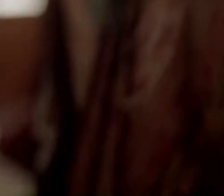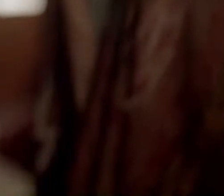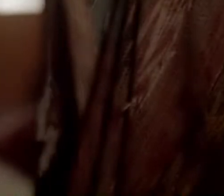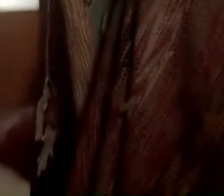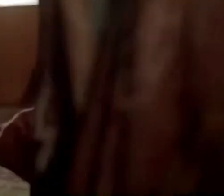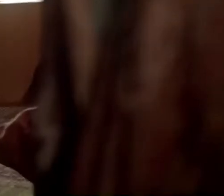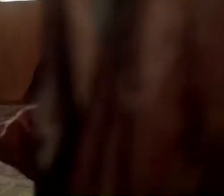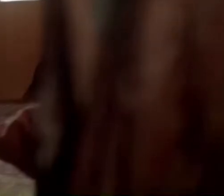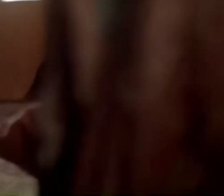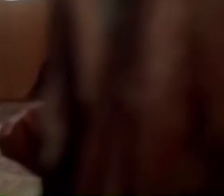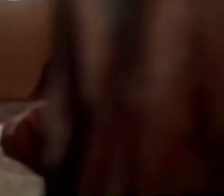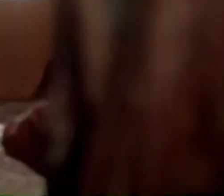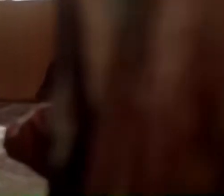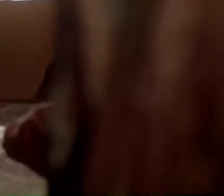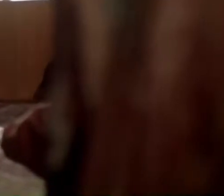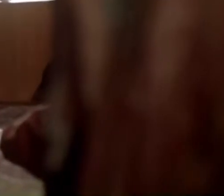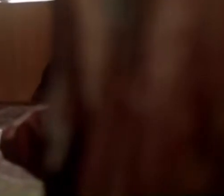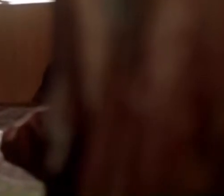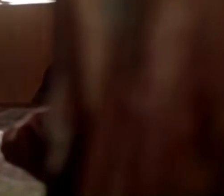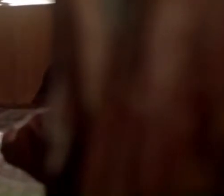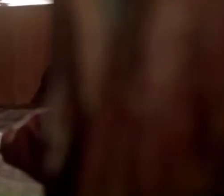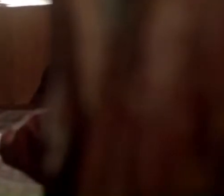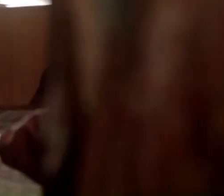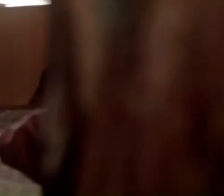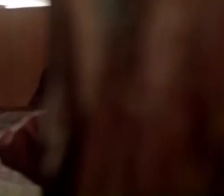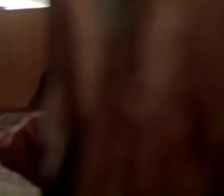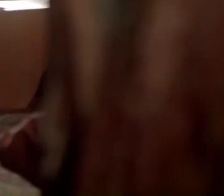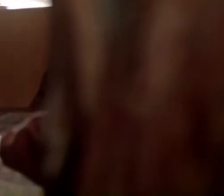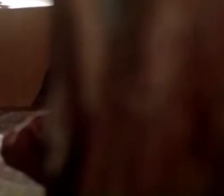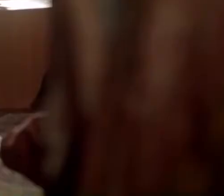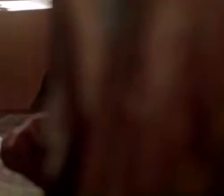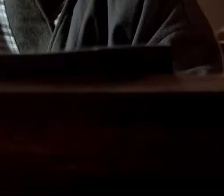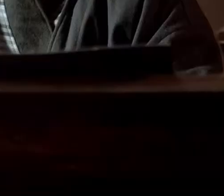kalktı, uzaklaşıyor. Kasım eli göğsünde emrini bekliyor.